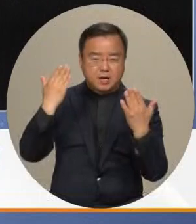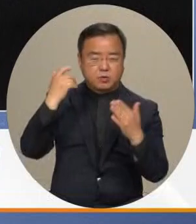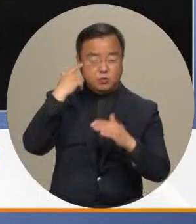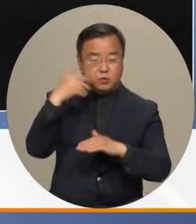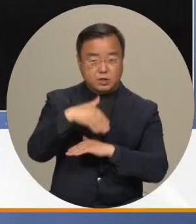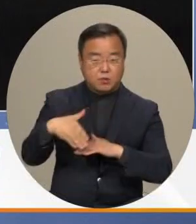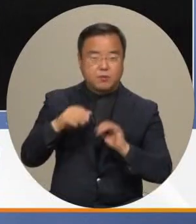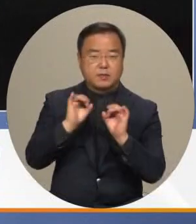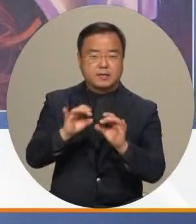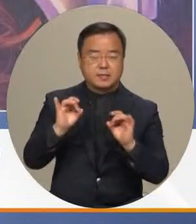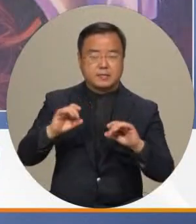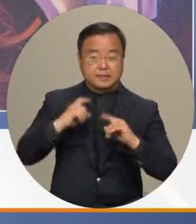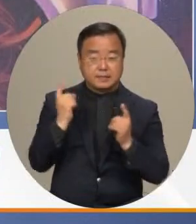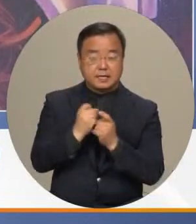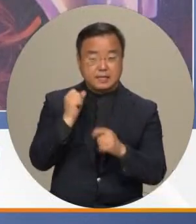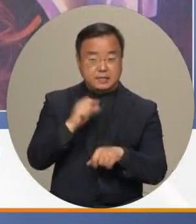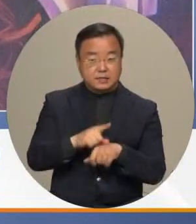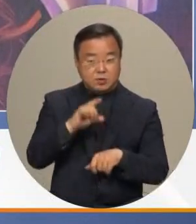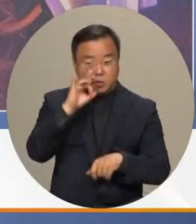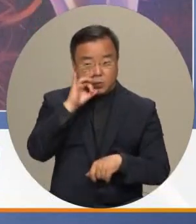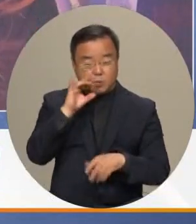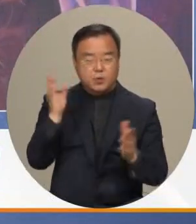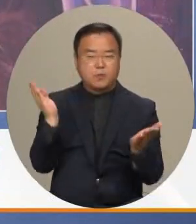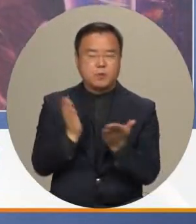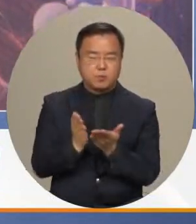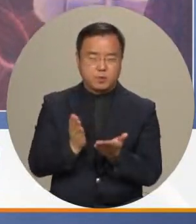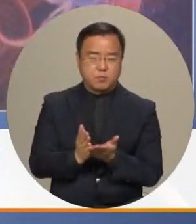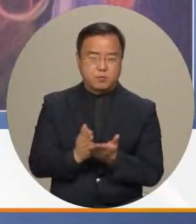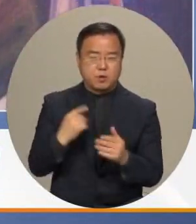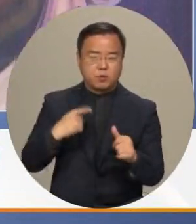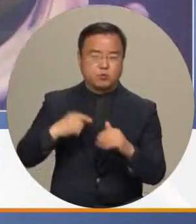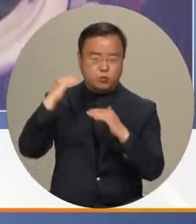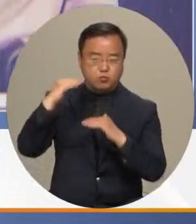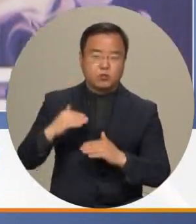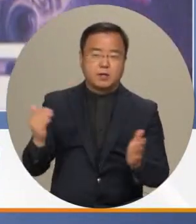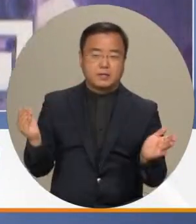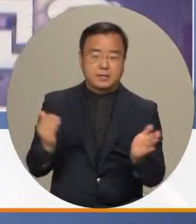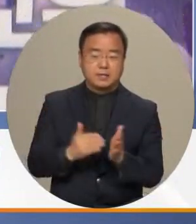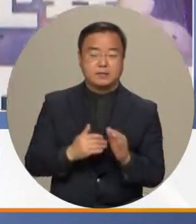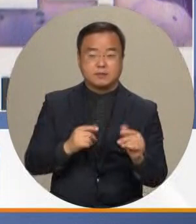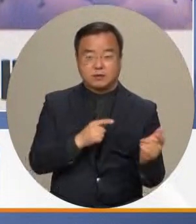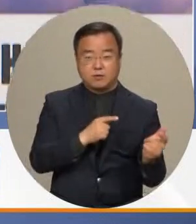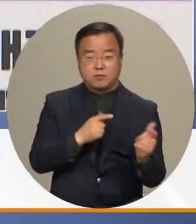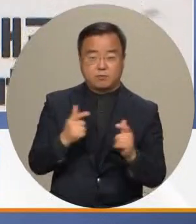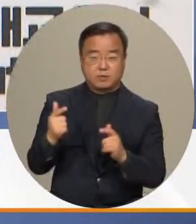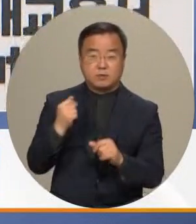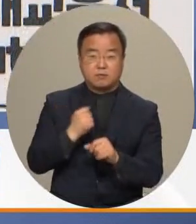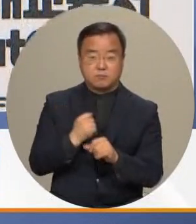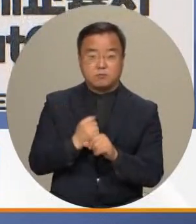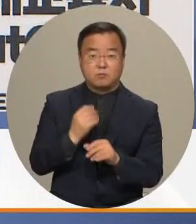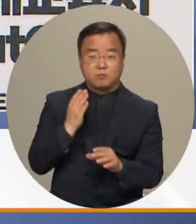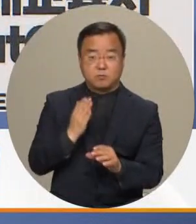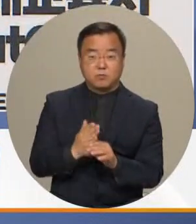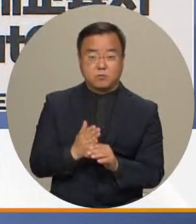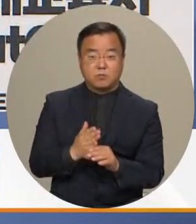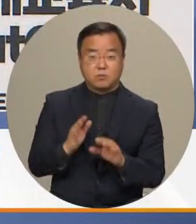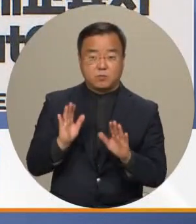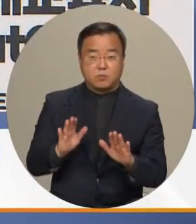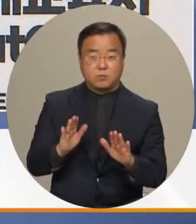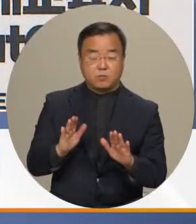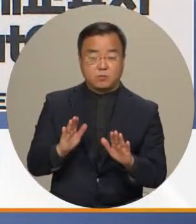또 각자의 개성 흥미 적성을 고려한 온니어 맞춤 커리큘럼까지 여러가지 제안을 다루고 있어서 학부모 교육자